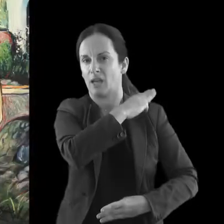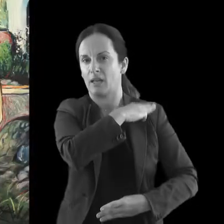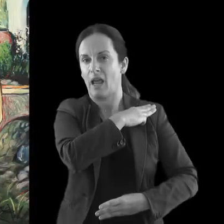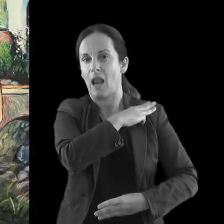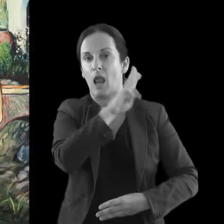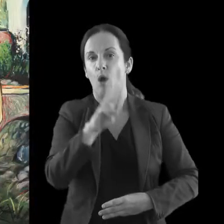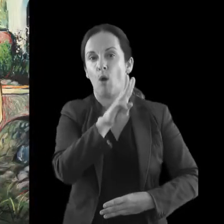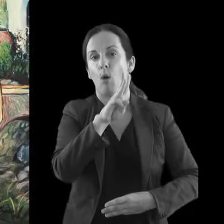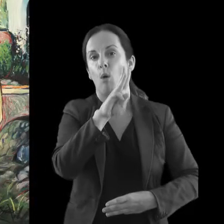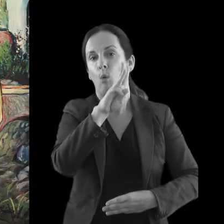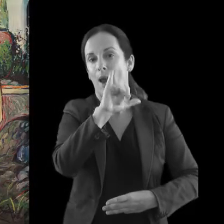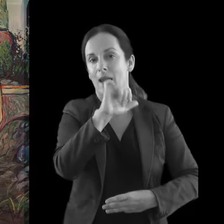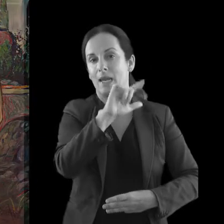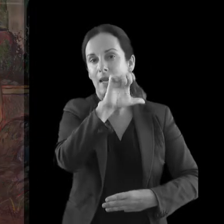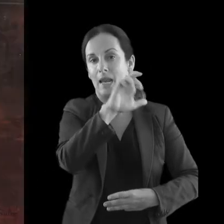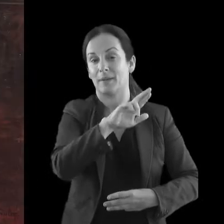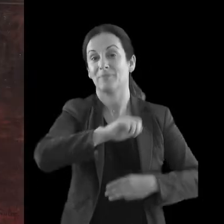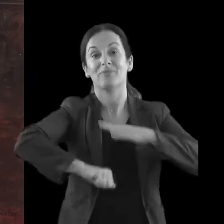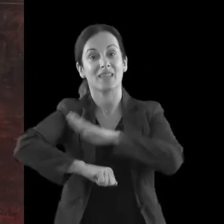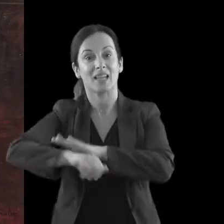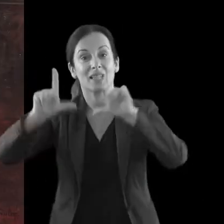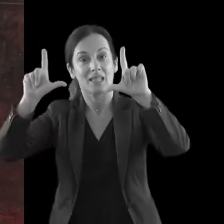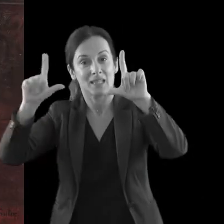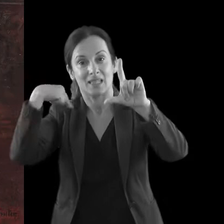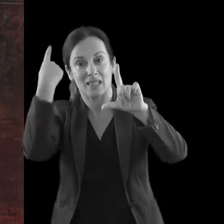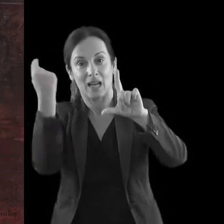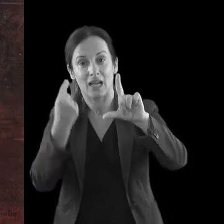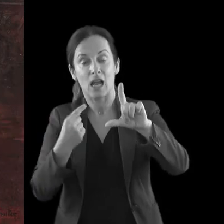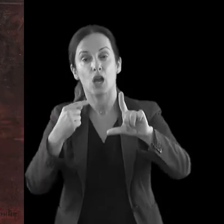Joan Alcover i el general Valeriano Weyler.